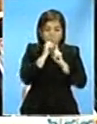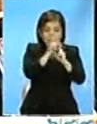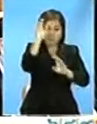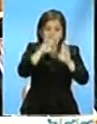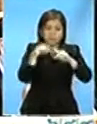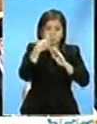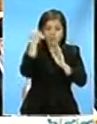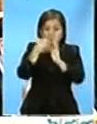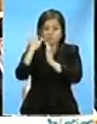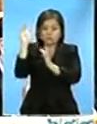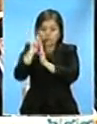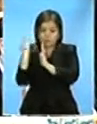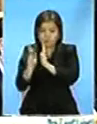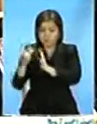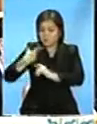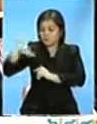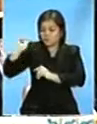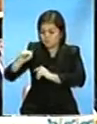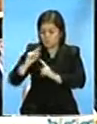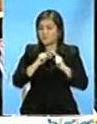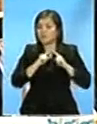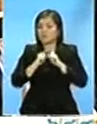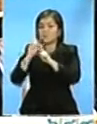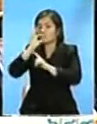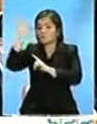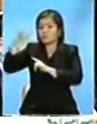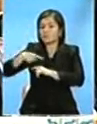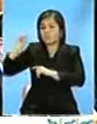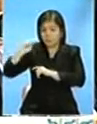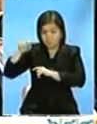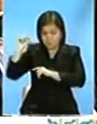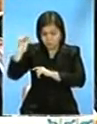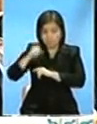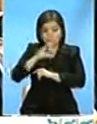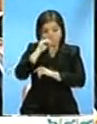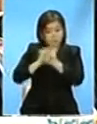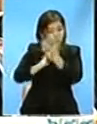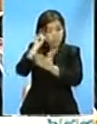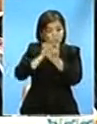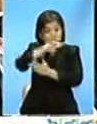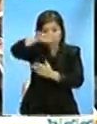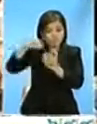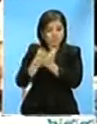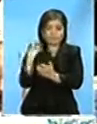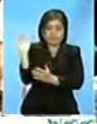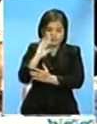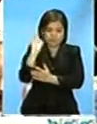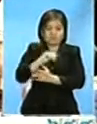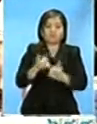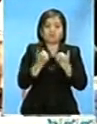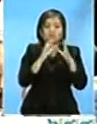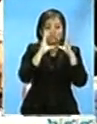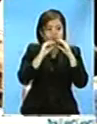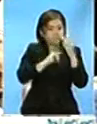ทำผิดกฎหมายมันมีกระบวนการศาลท่านประธานก็ไปว่ากันแต่ไม่ใช่หมายความว่าสิ่งที่ท่านพูดก็ถูกหมดทุกอย่างก็ไม่ใช่เช่นเดียวกันและสิ่งที่พูดกันในส